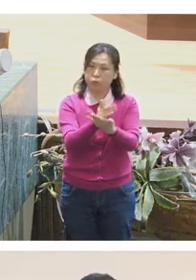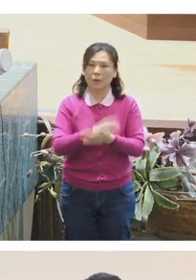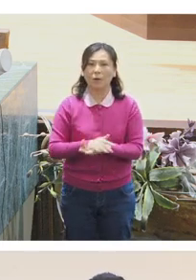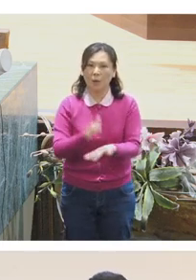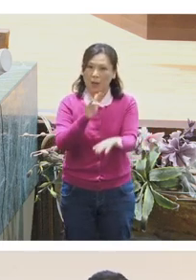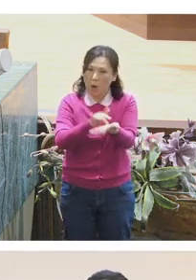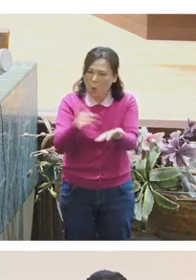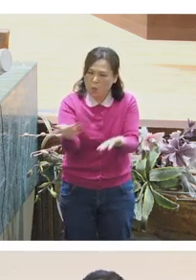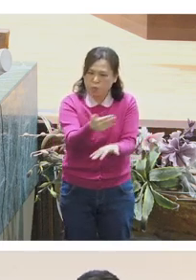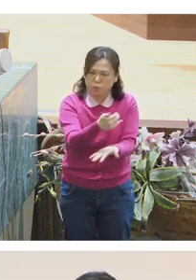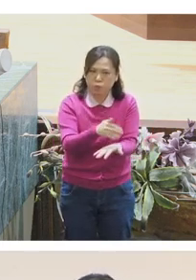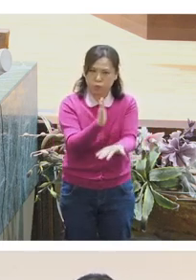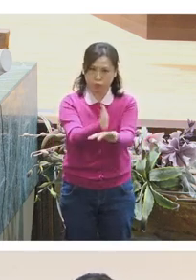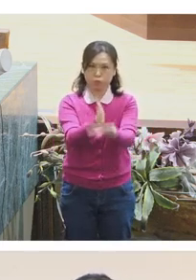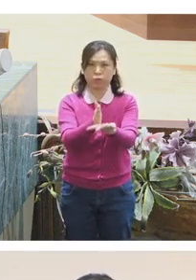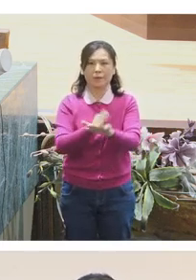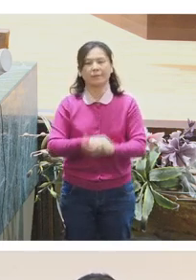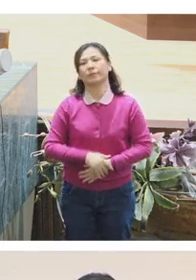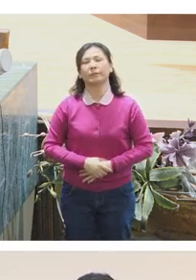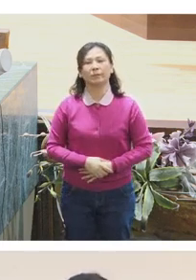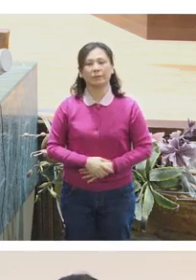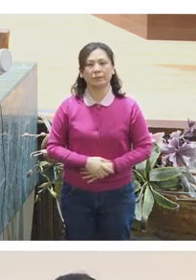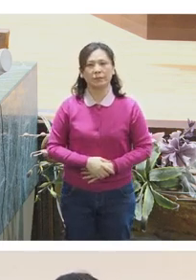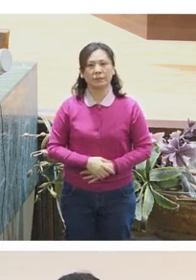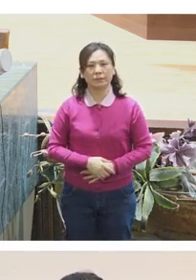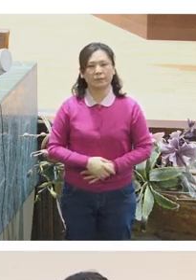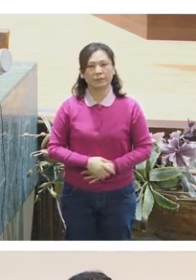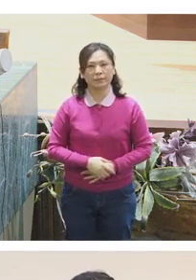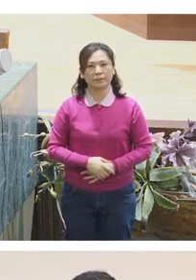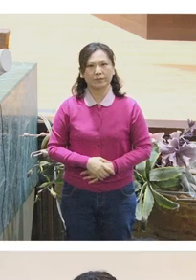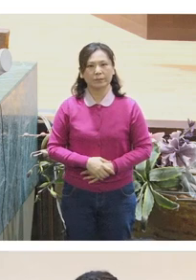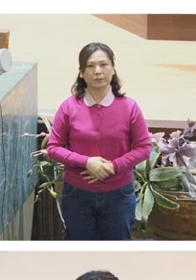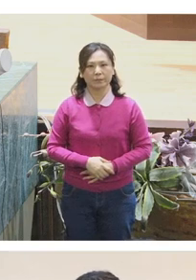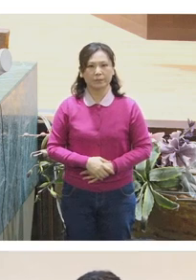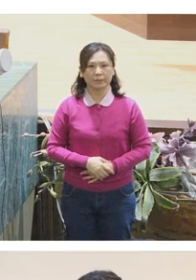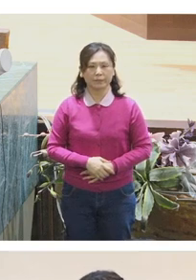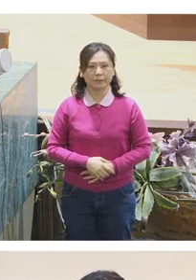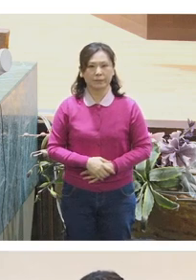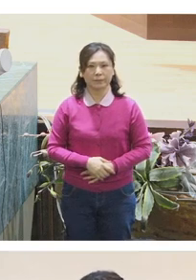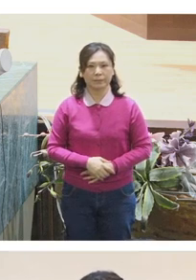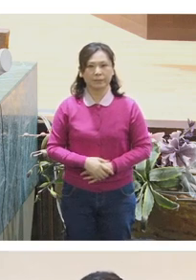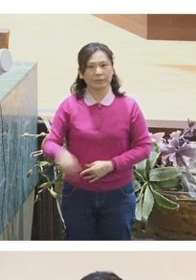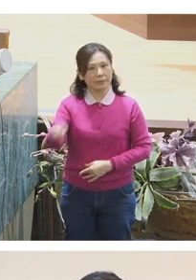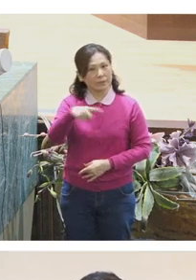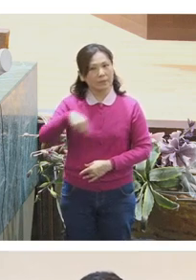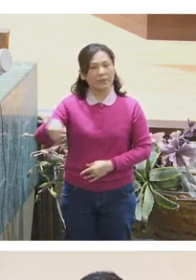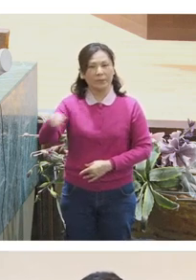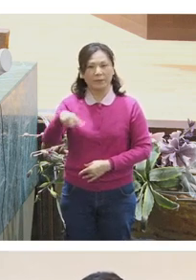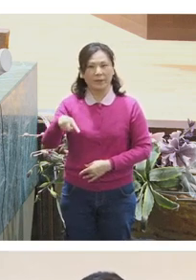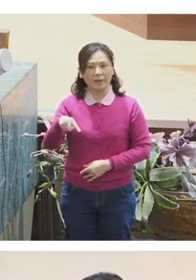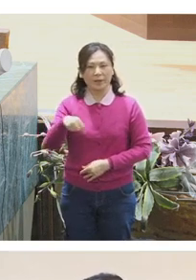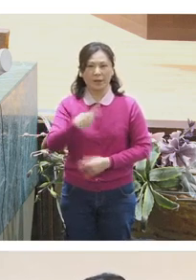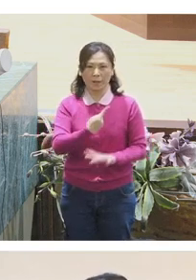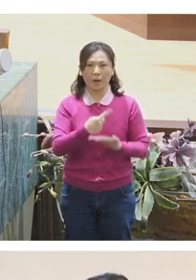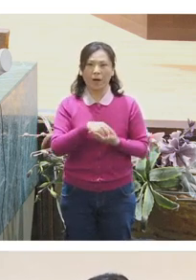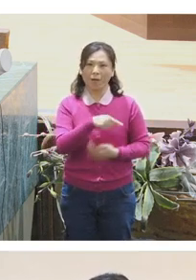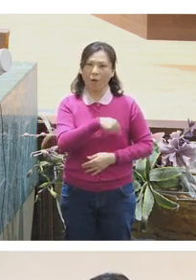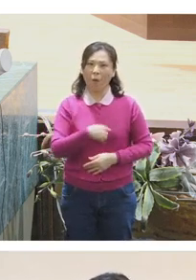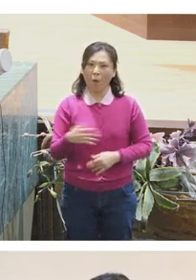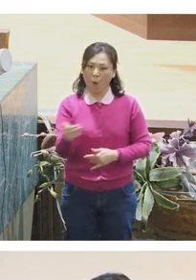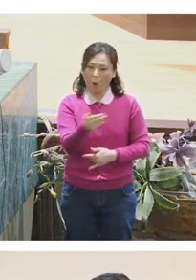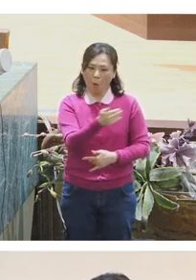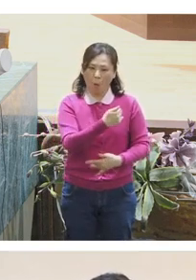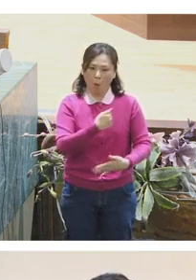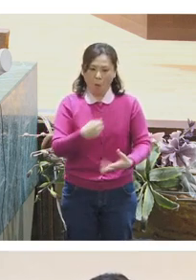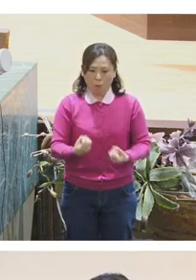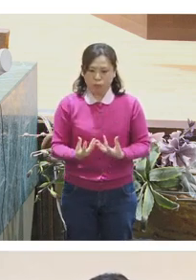抱歉，昨天太晚睡，好，就是去等于就他们就成功了去富裕了